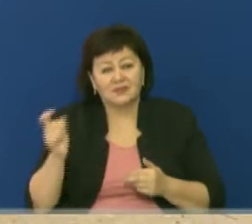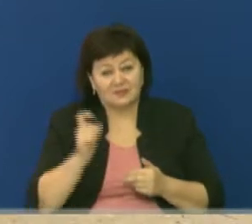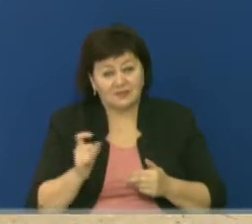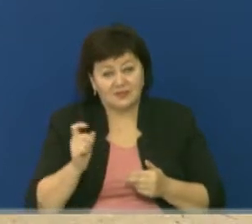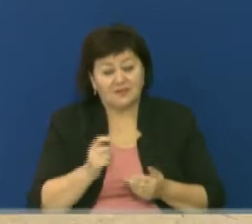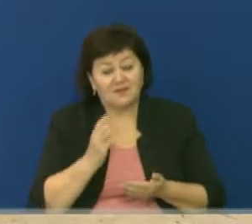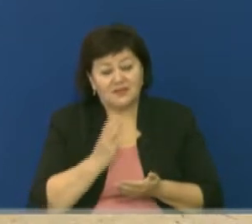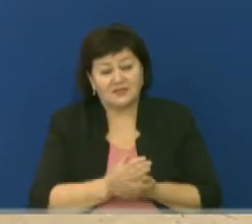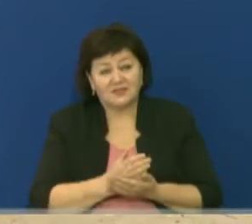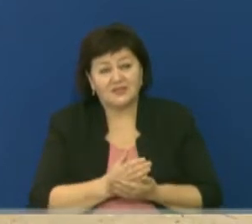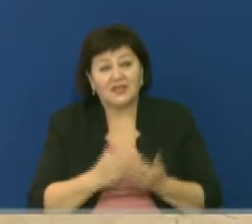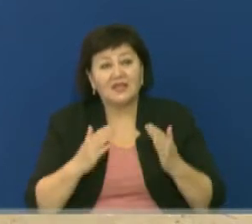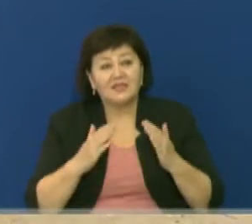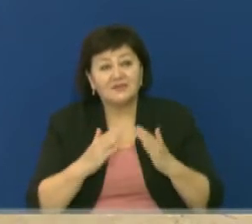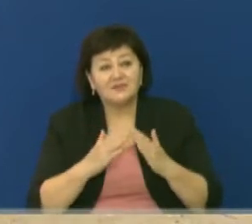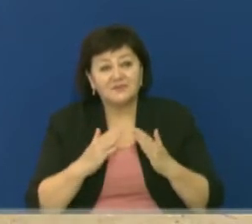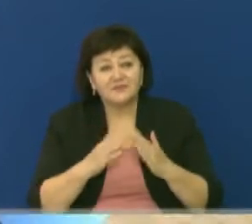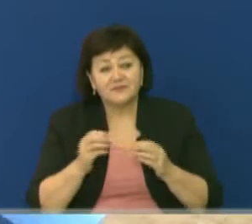занимается 10 подрядных